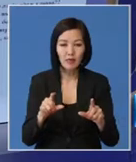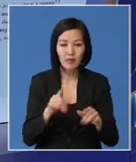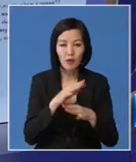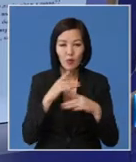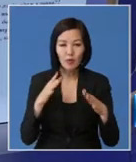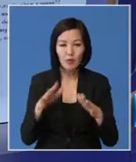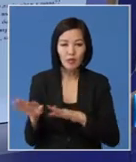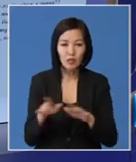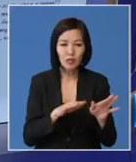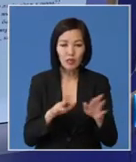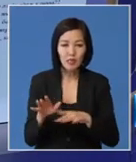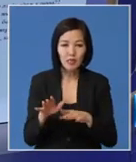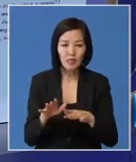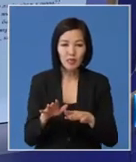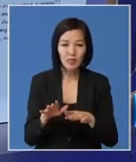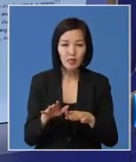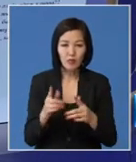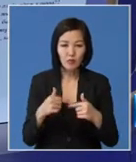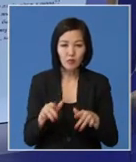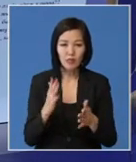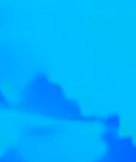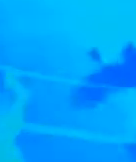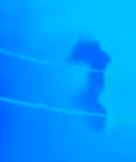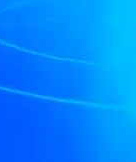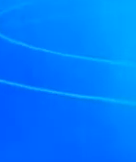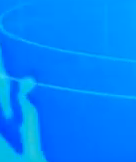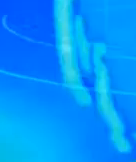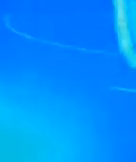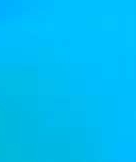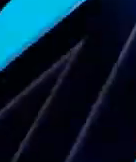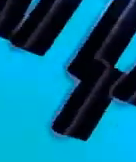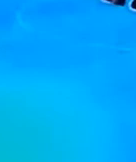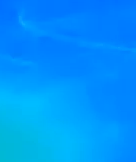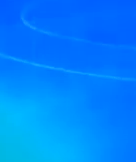көптеген шаралар осында құқық жөнінде ұйымдастырылып тұрады.